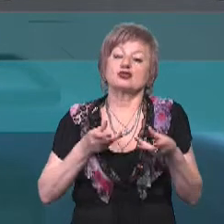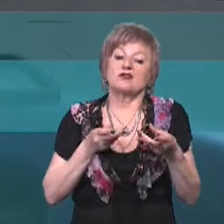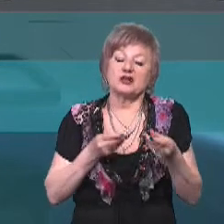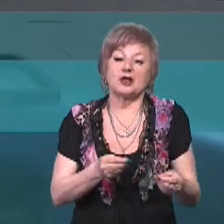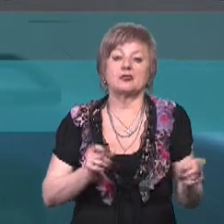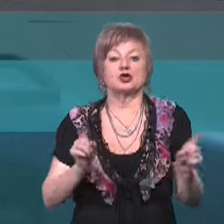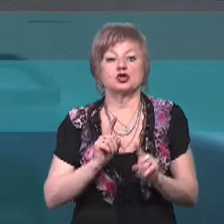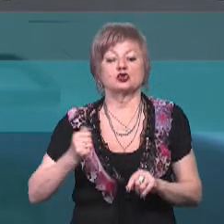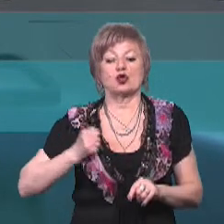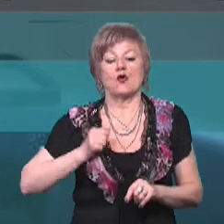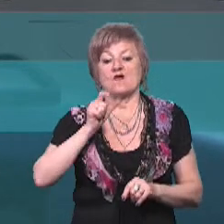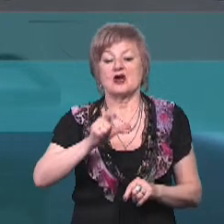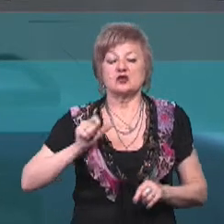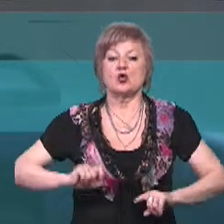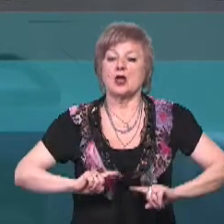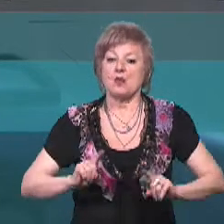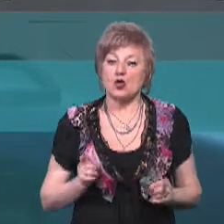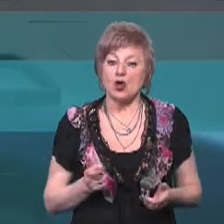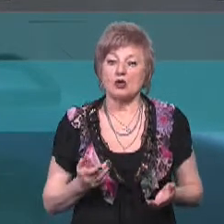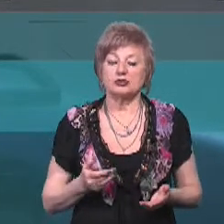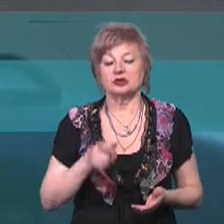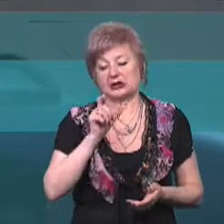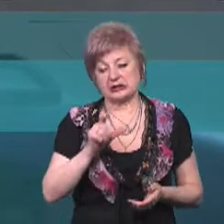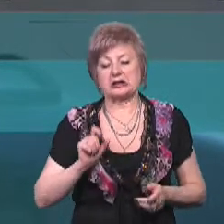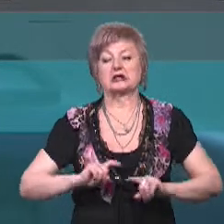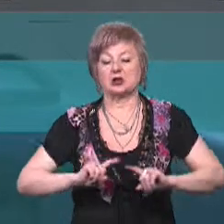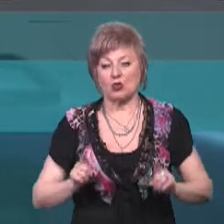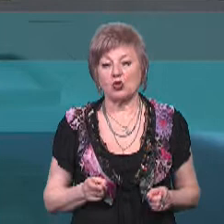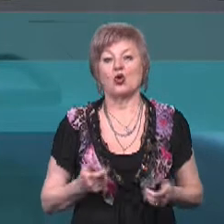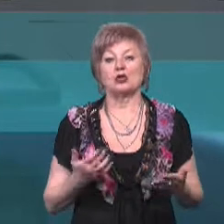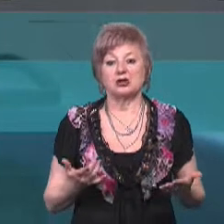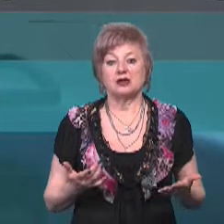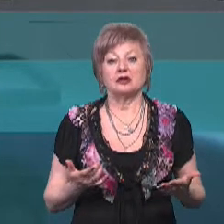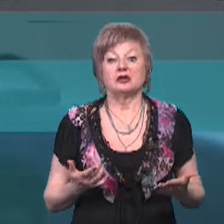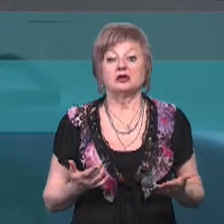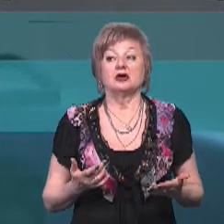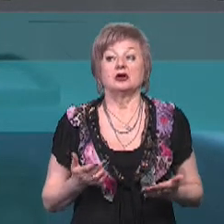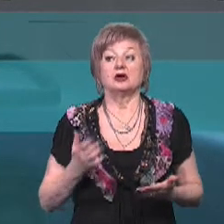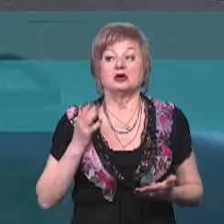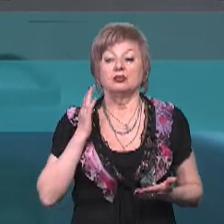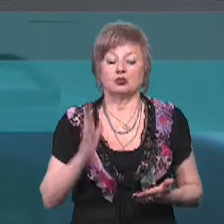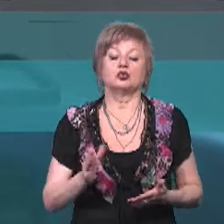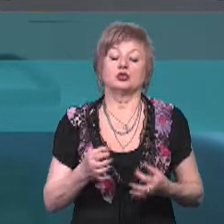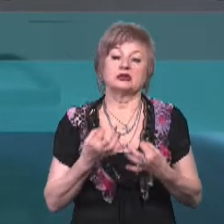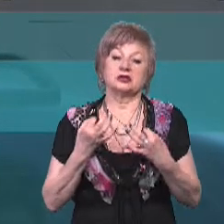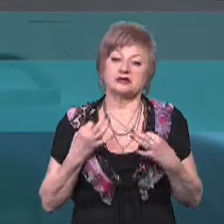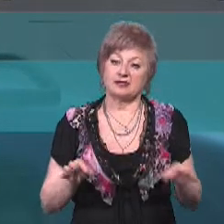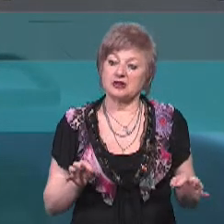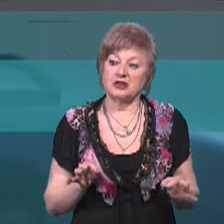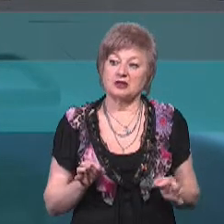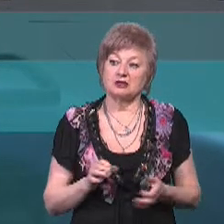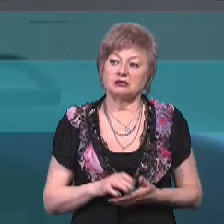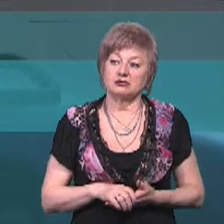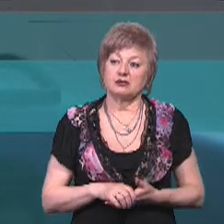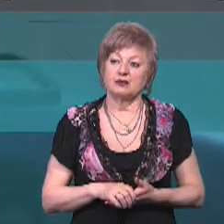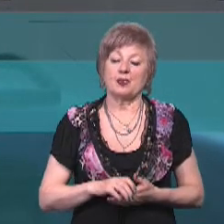щоб військовополонені, цивільні полонені, бранці Кремля могли бути звільнені якнайшвидше?